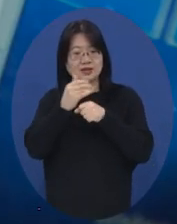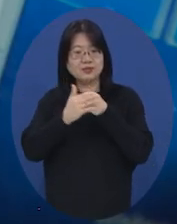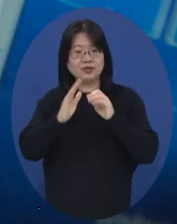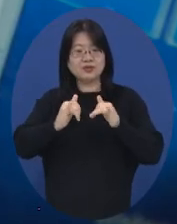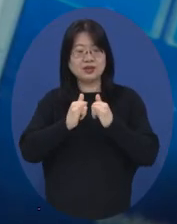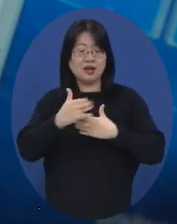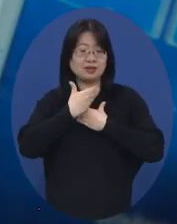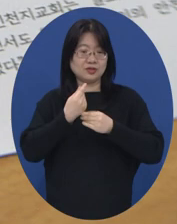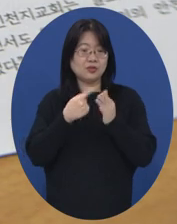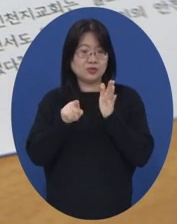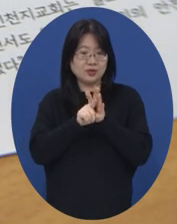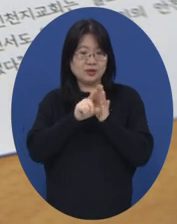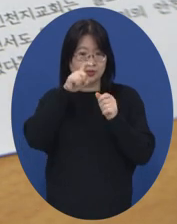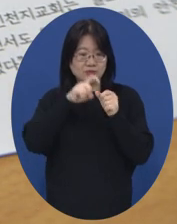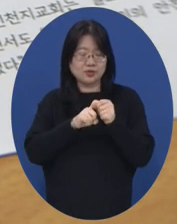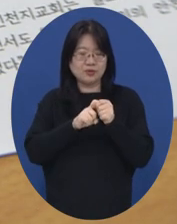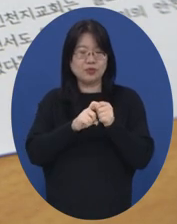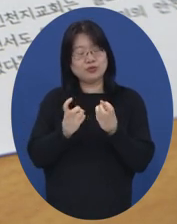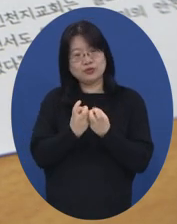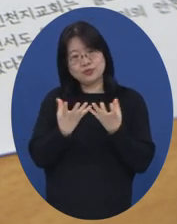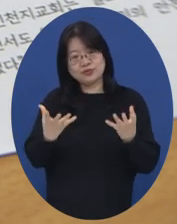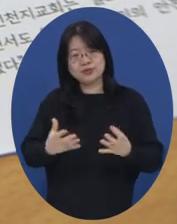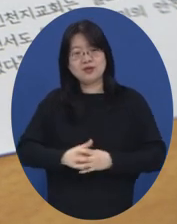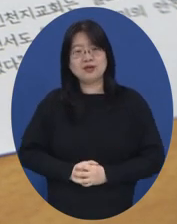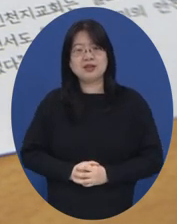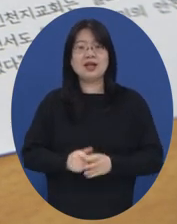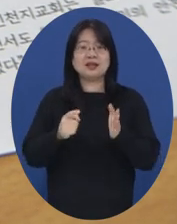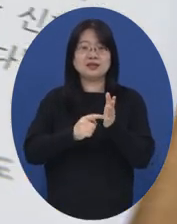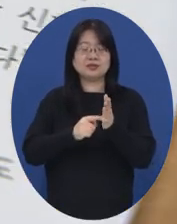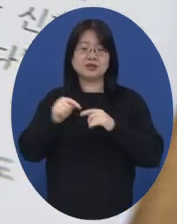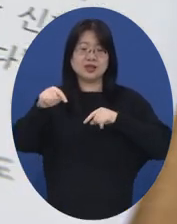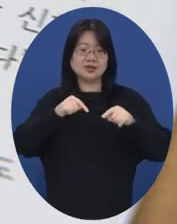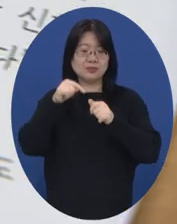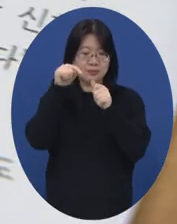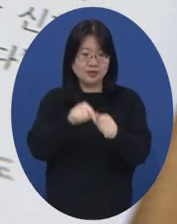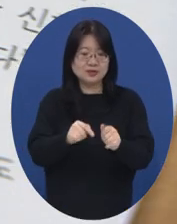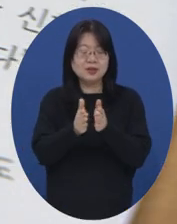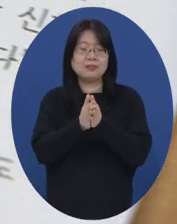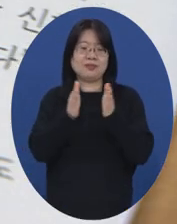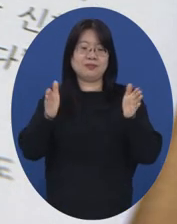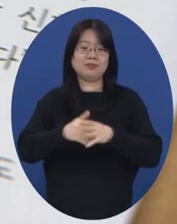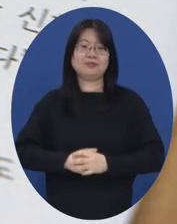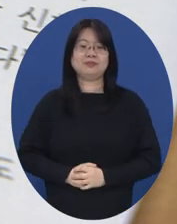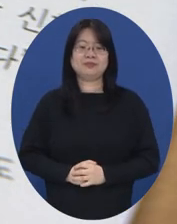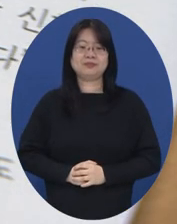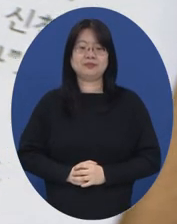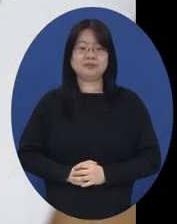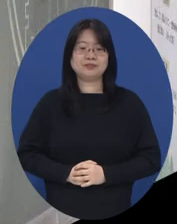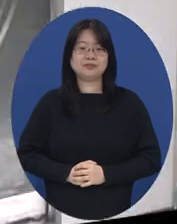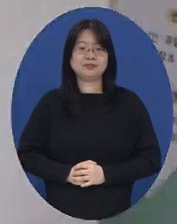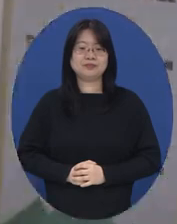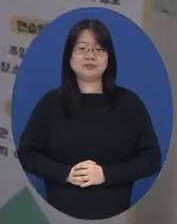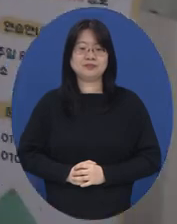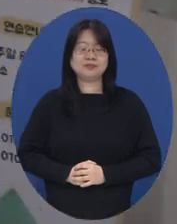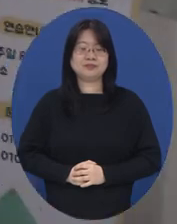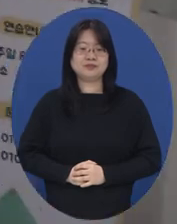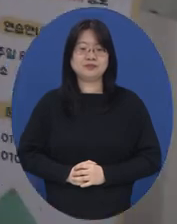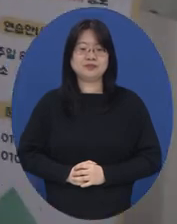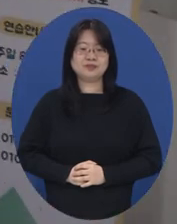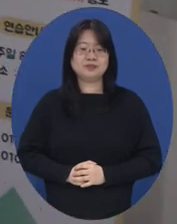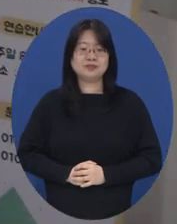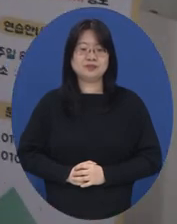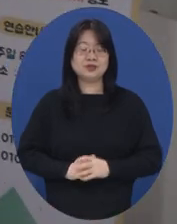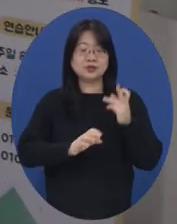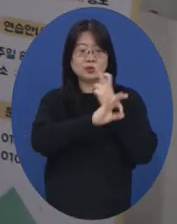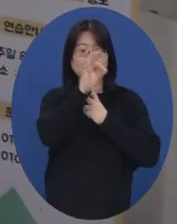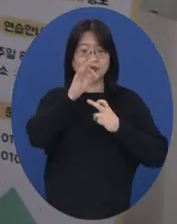지사는 국민의 안전을 지키기 위해 불가피한 조치라며 긴급 행정명령을 시행한다고 설명했습니다. 오전 이